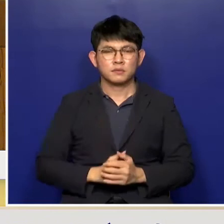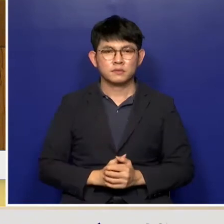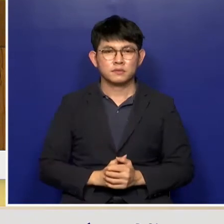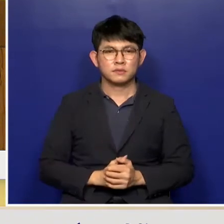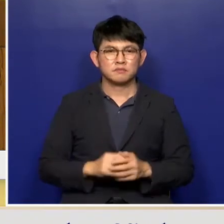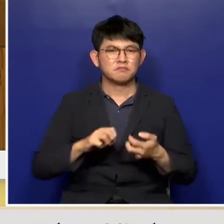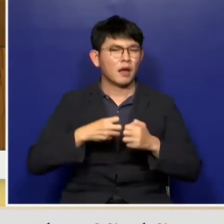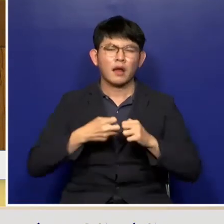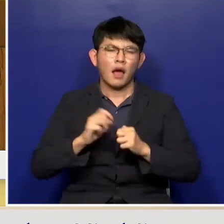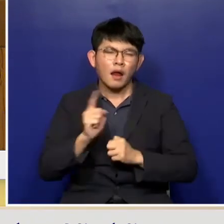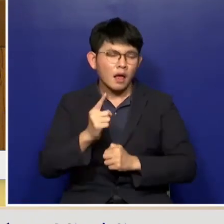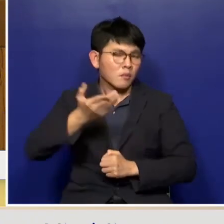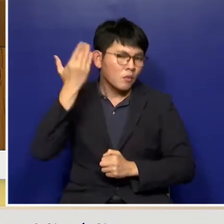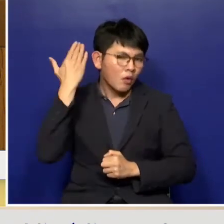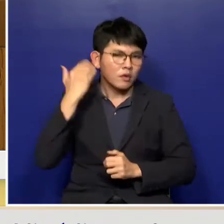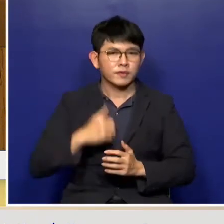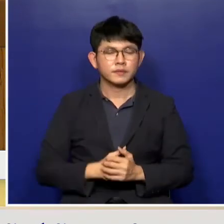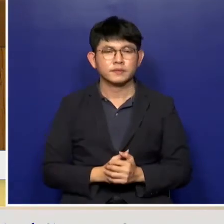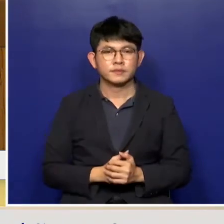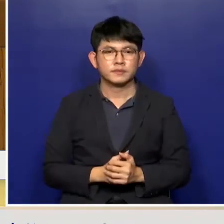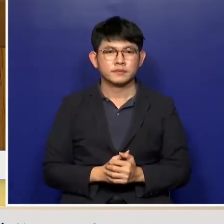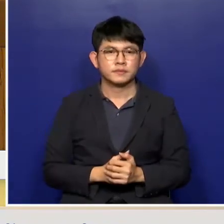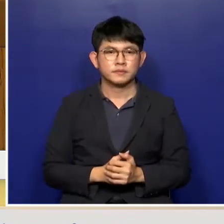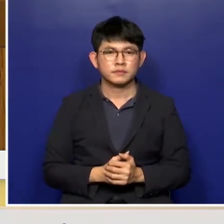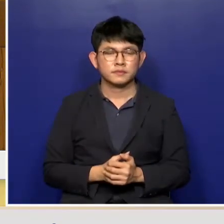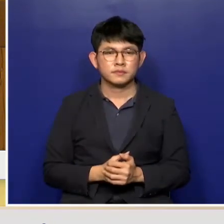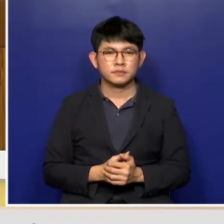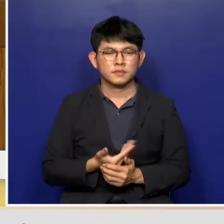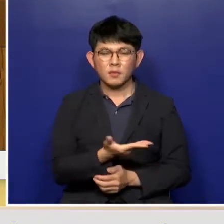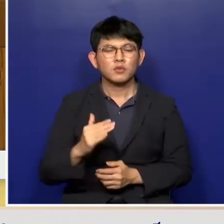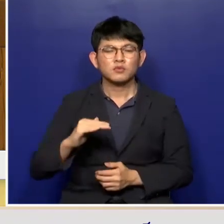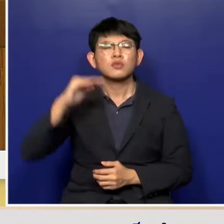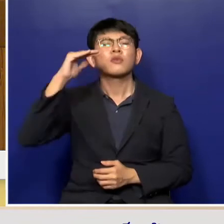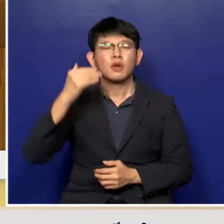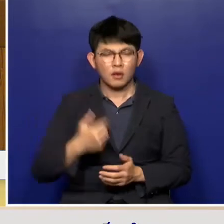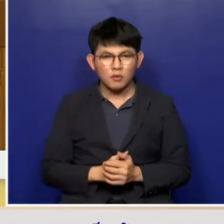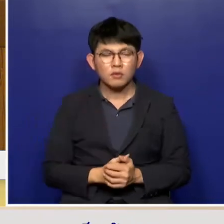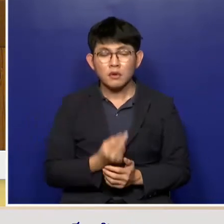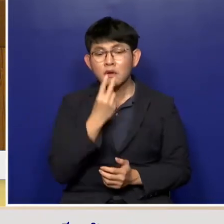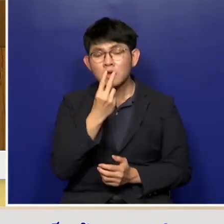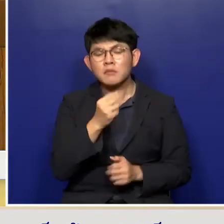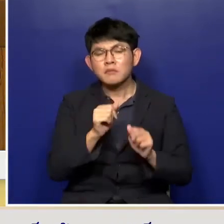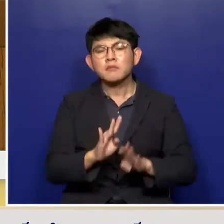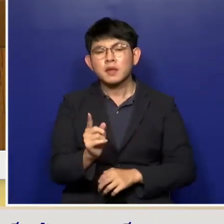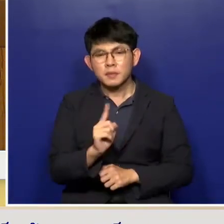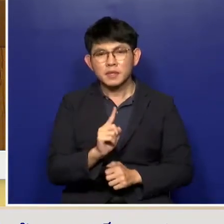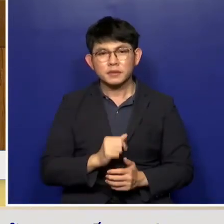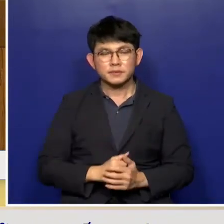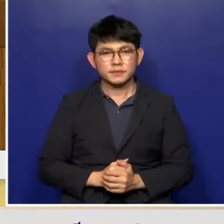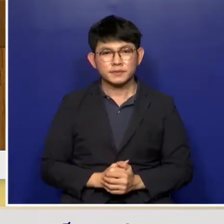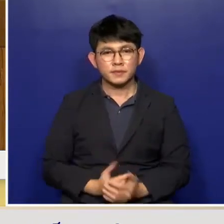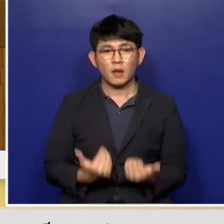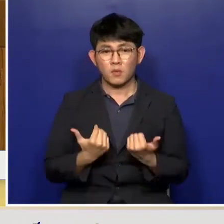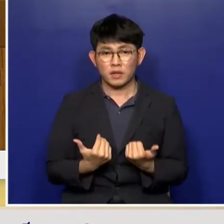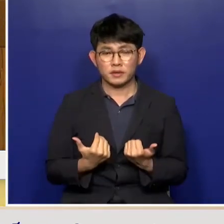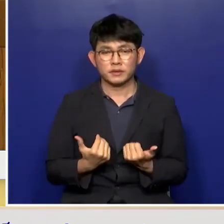แล้ว มา เกืออะไร ข้ ขนานั้น คุณ ข์ แล้หะ คุกเห สาการ เป็ อย่ นั้น phere วันน